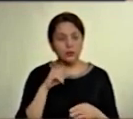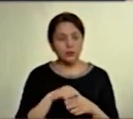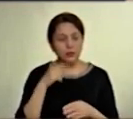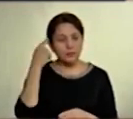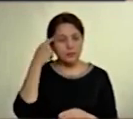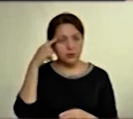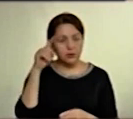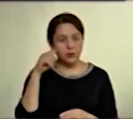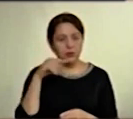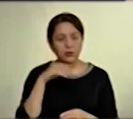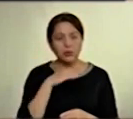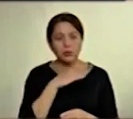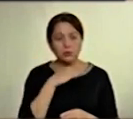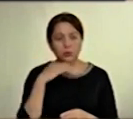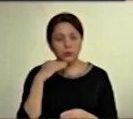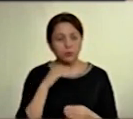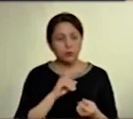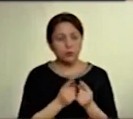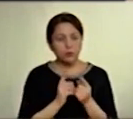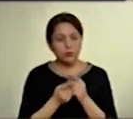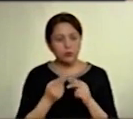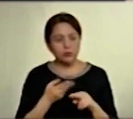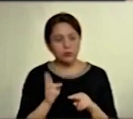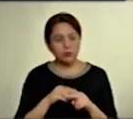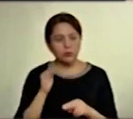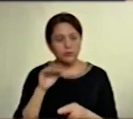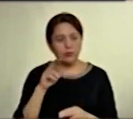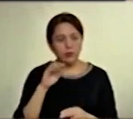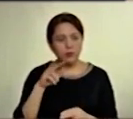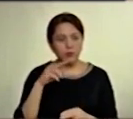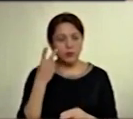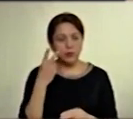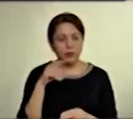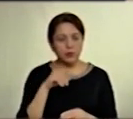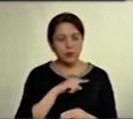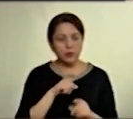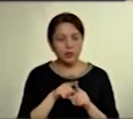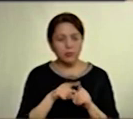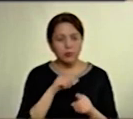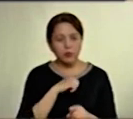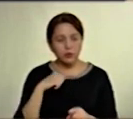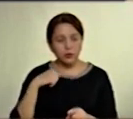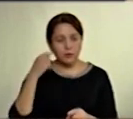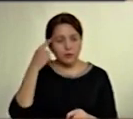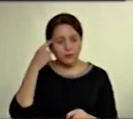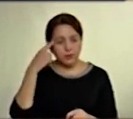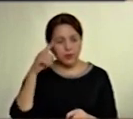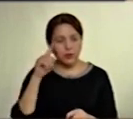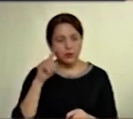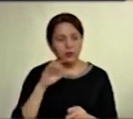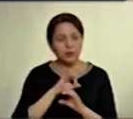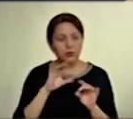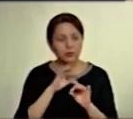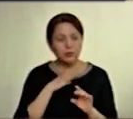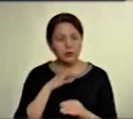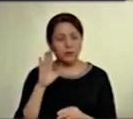fikrlarini tobora keskin ravishda o'zgartirish uchun Filip II ham o'zining demak, fikrlarini ilgari surdi